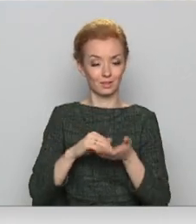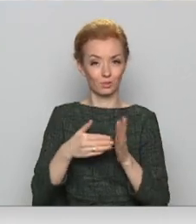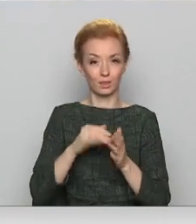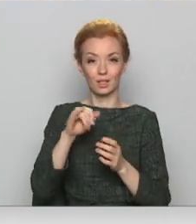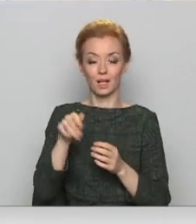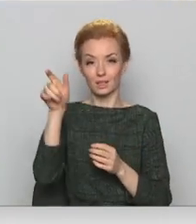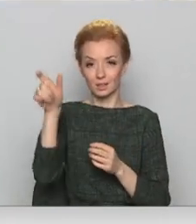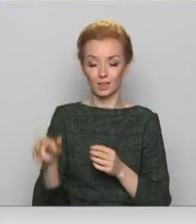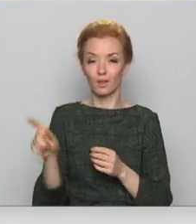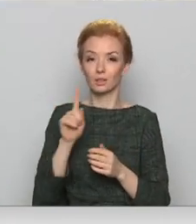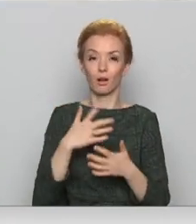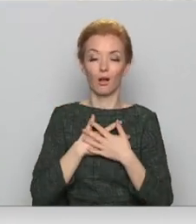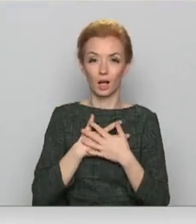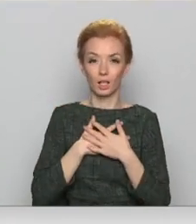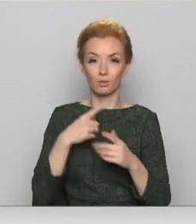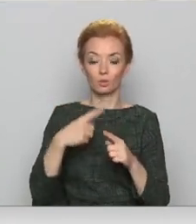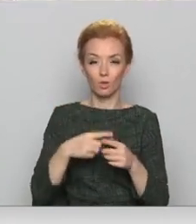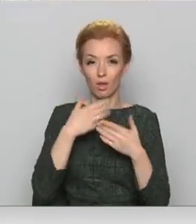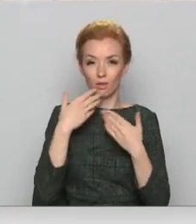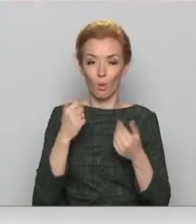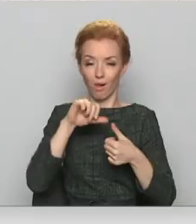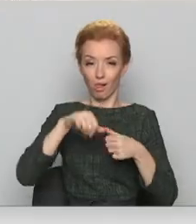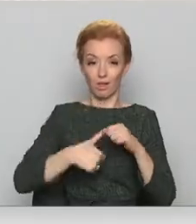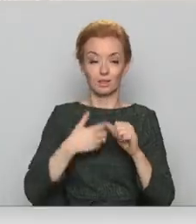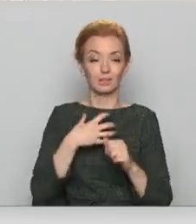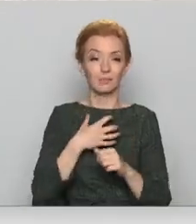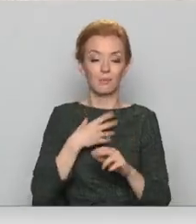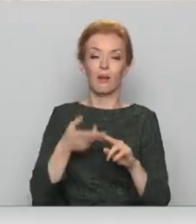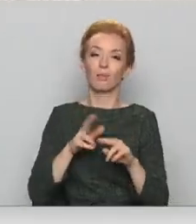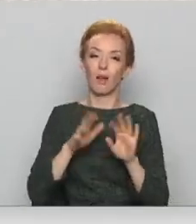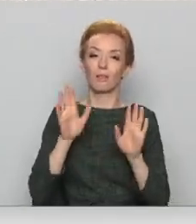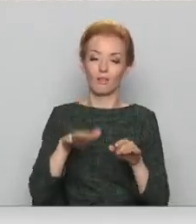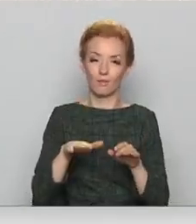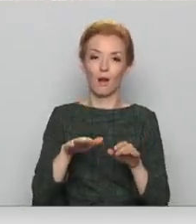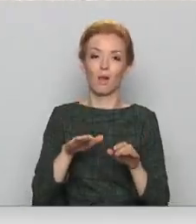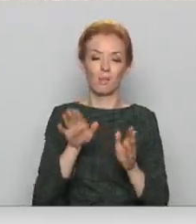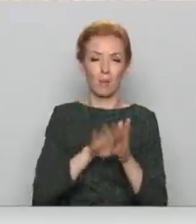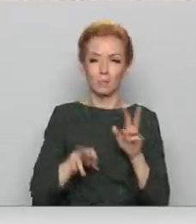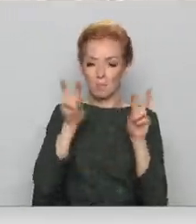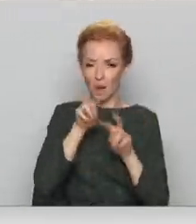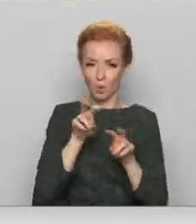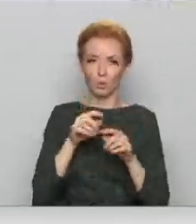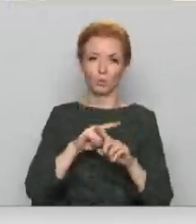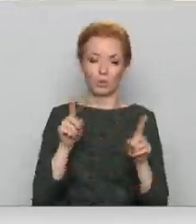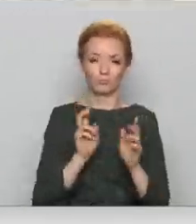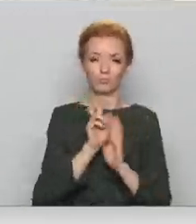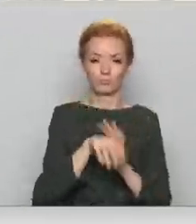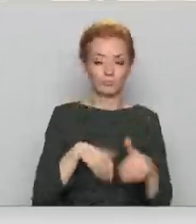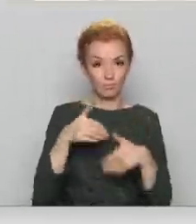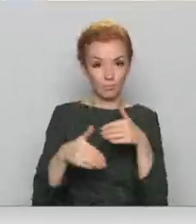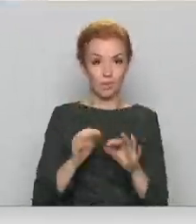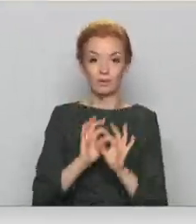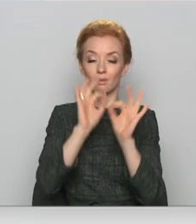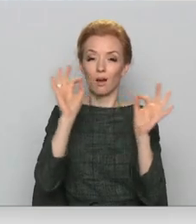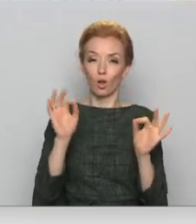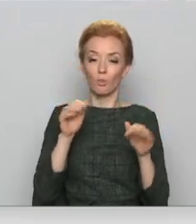ir fiziski aktīvs un nav hroniskas slimības, tad peldēties var doties bez padziļinātām veselības pārbaudēm. Iesākumā